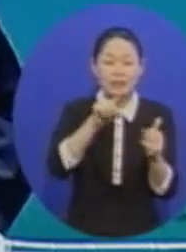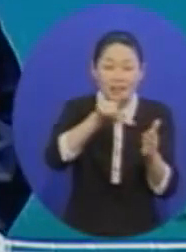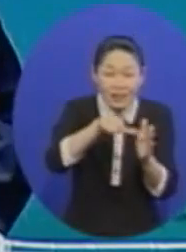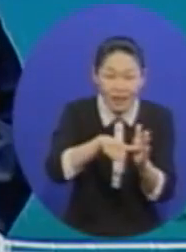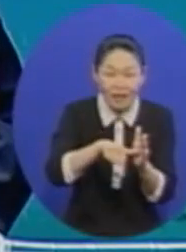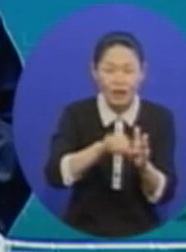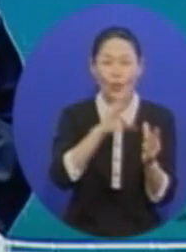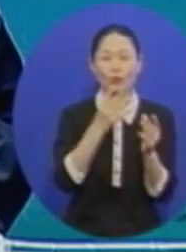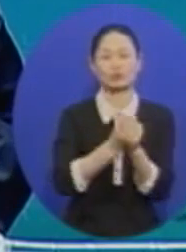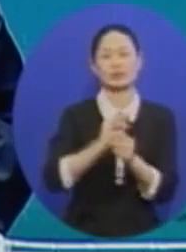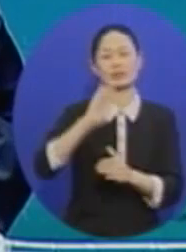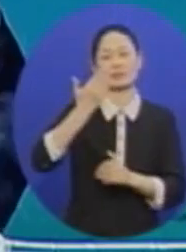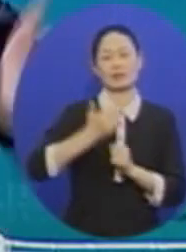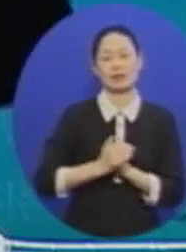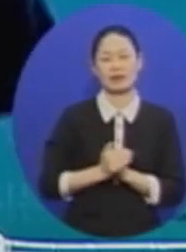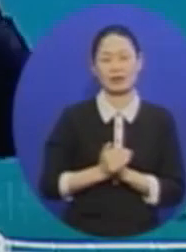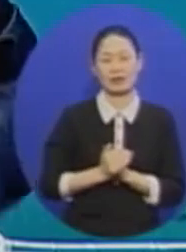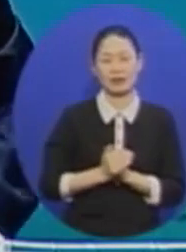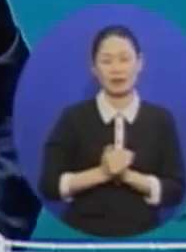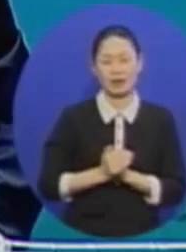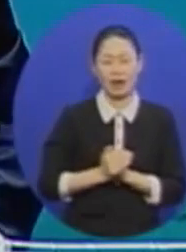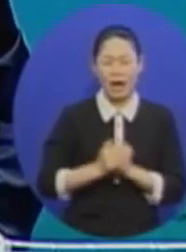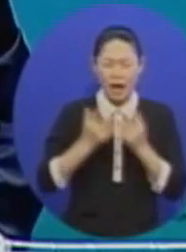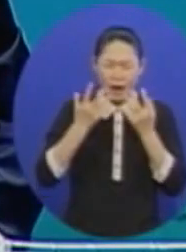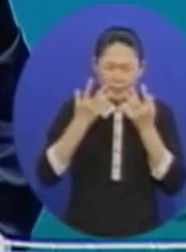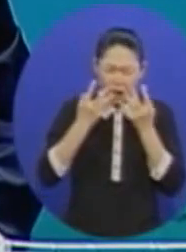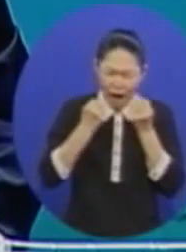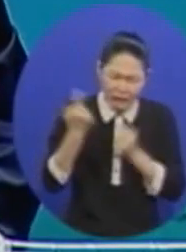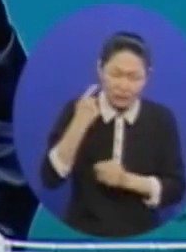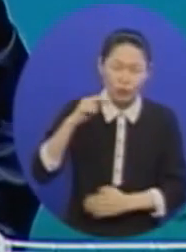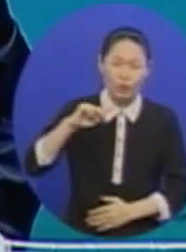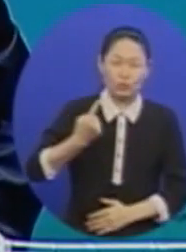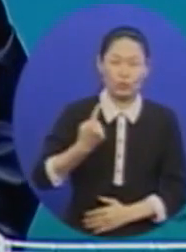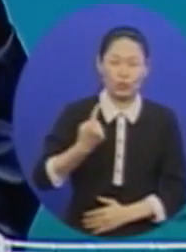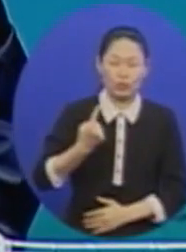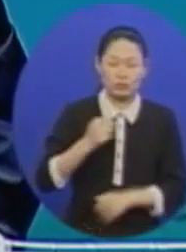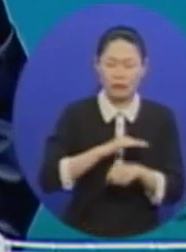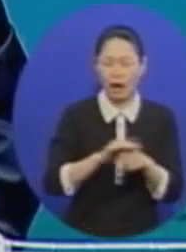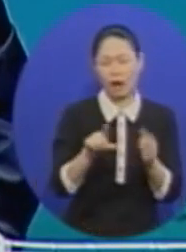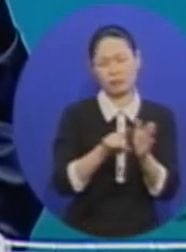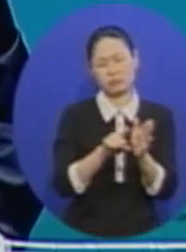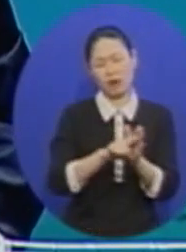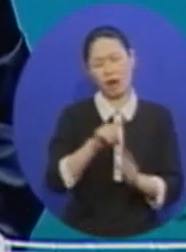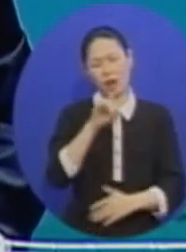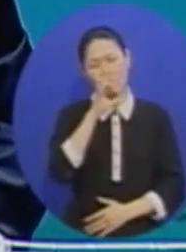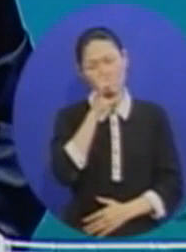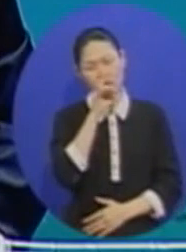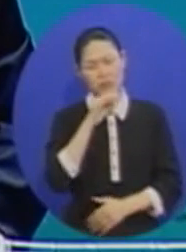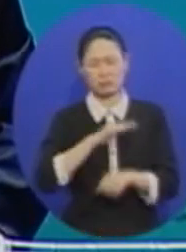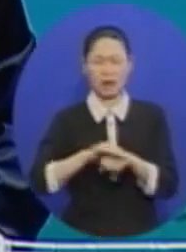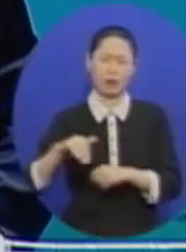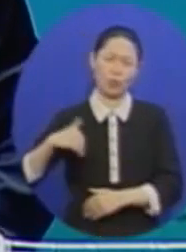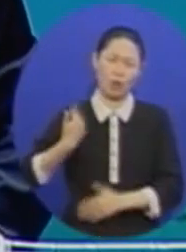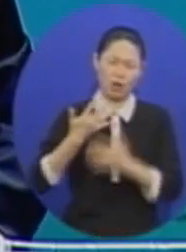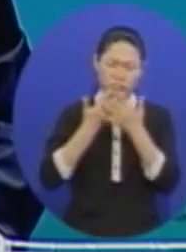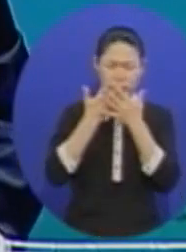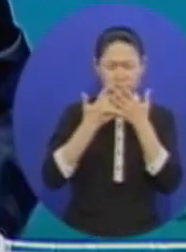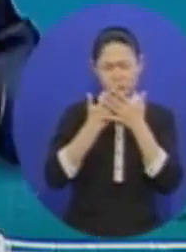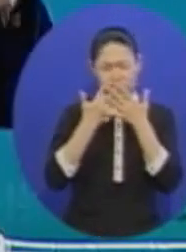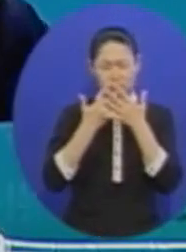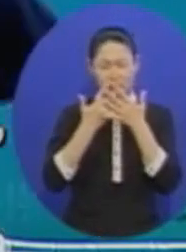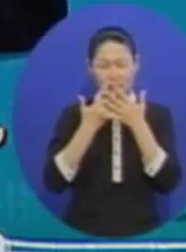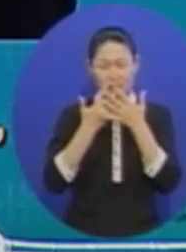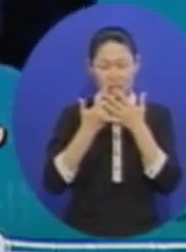전해지는 거예요 아무리 많이 들어도 살 안 믿어 줘 잘모르겠어 그리고